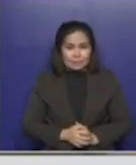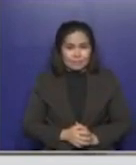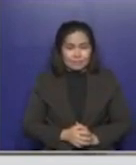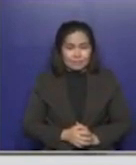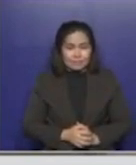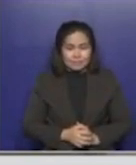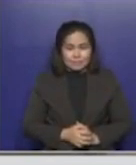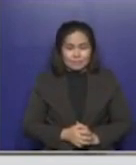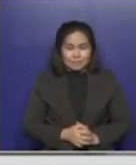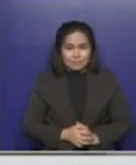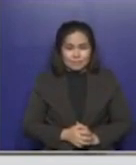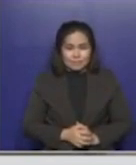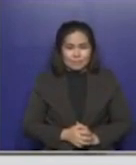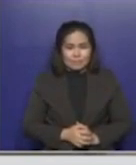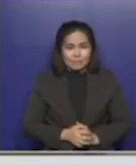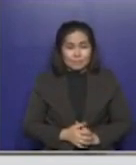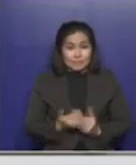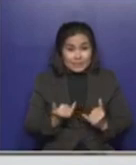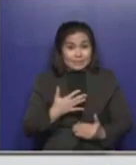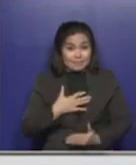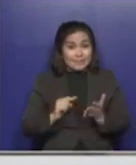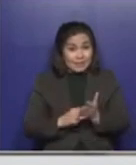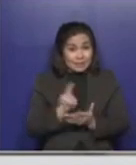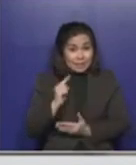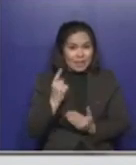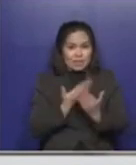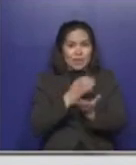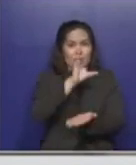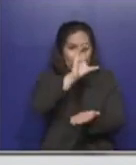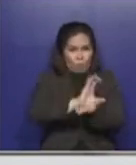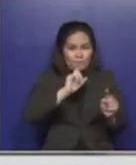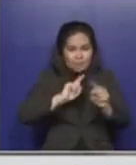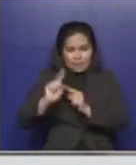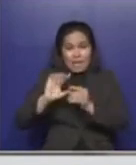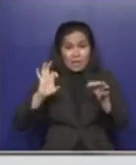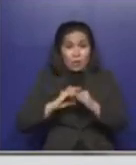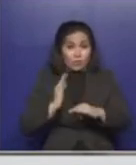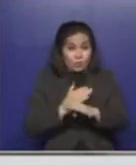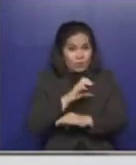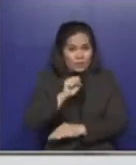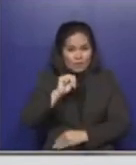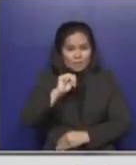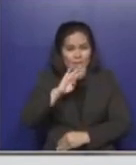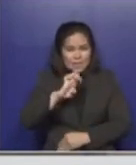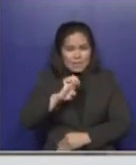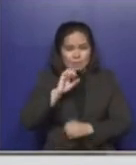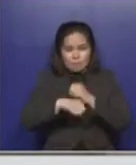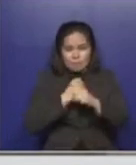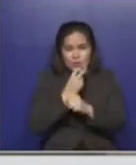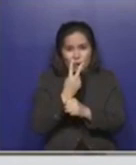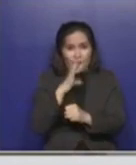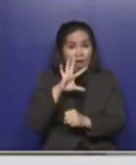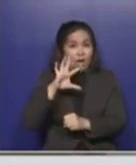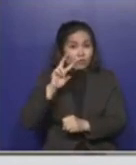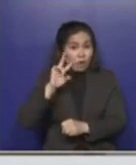ดิฉันขอเริ่มจากการนำงบที่เกี่ยวข้องกับ SME ในปี64ทั้งหมดมากางให้ดูนะคะ